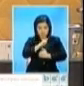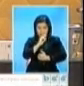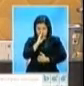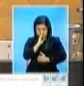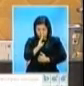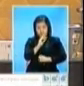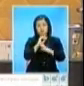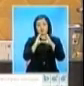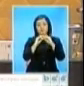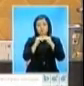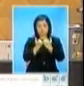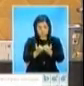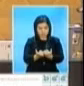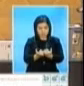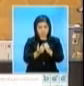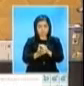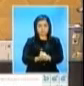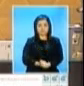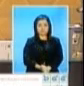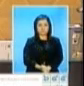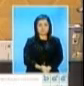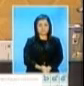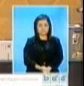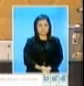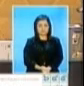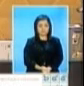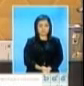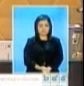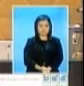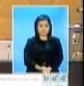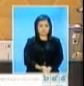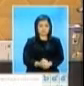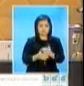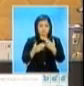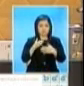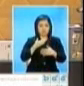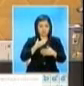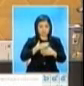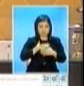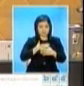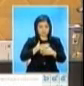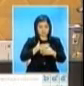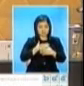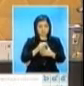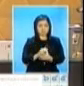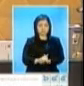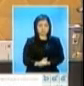างบนที่ประชุมนี้นะครับแล้วสิทธิการที่ผมไม่ลงชื่อไม่ต้องนะครับ